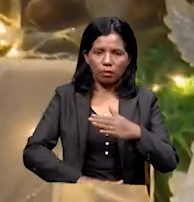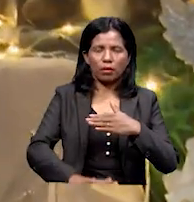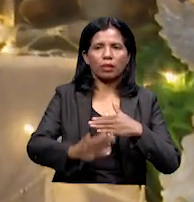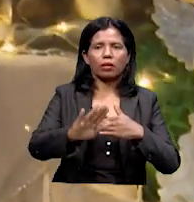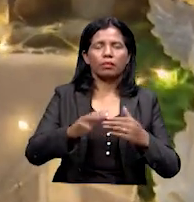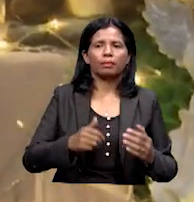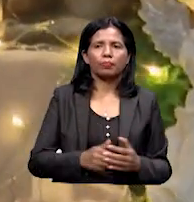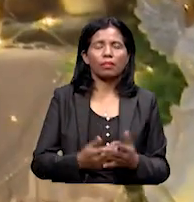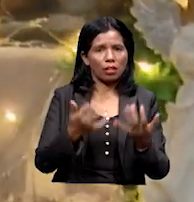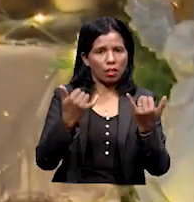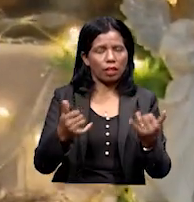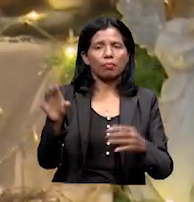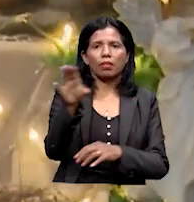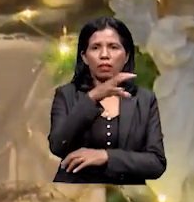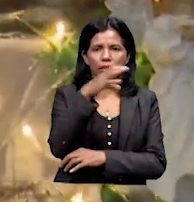mak Natal